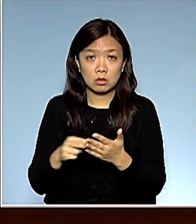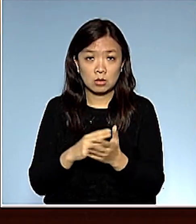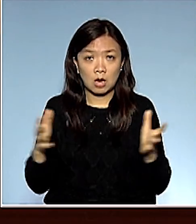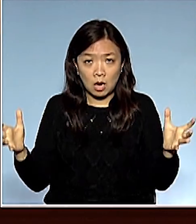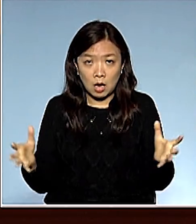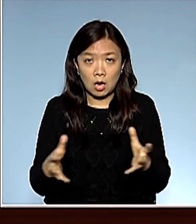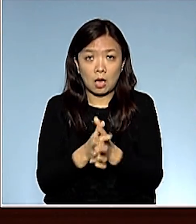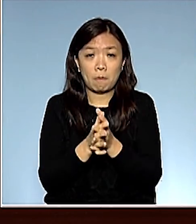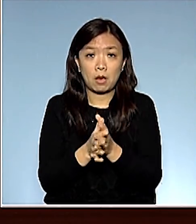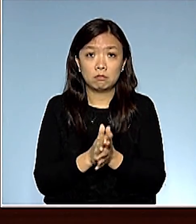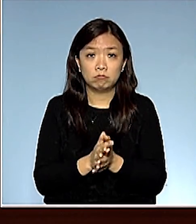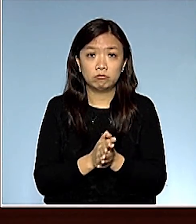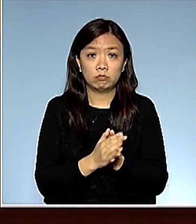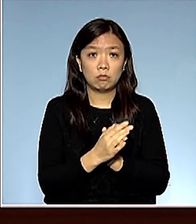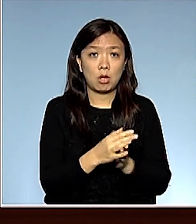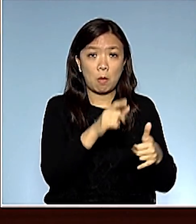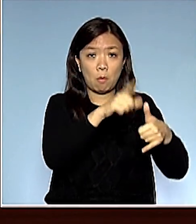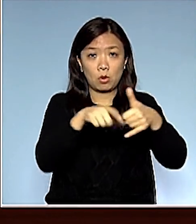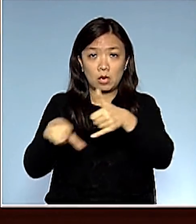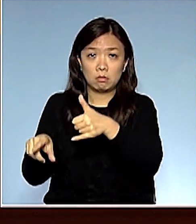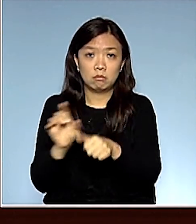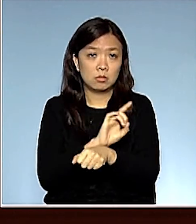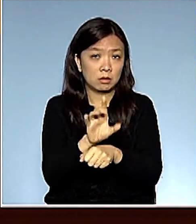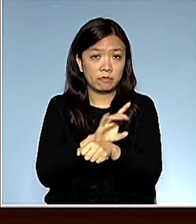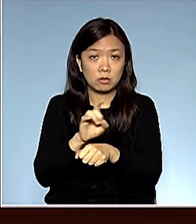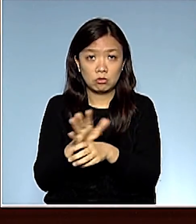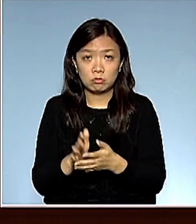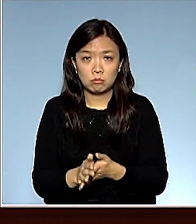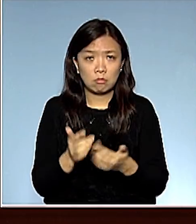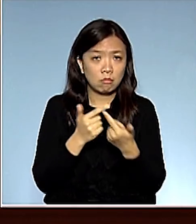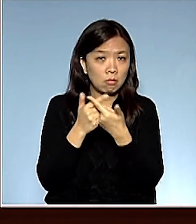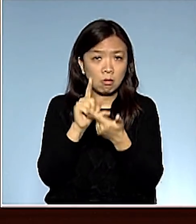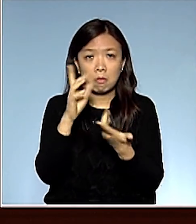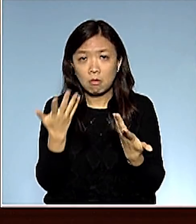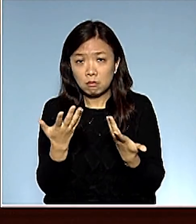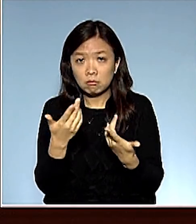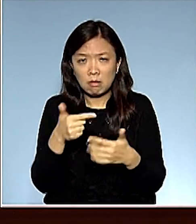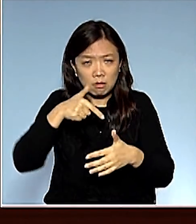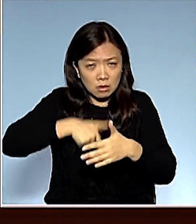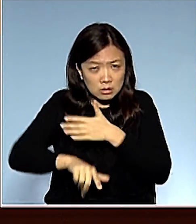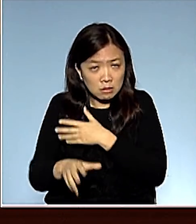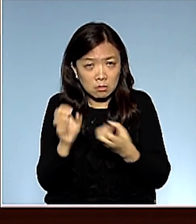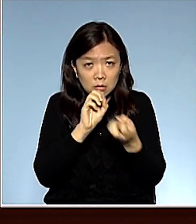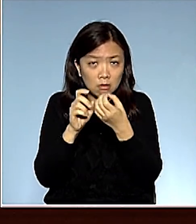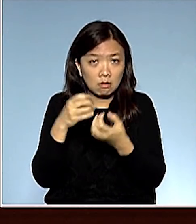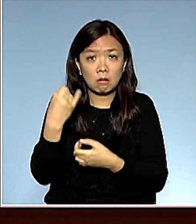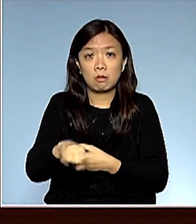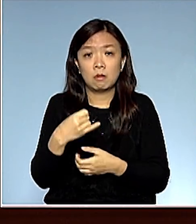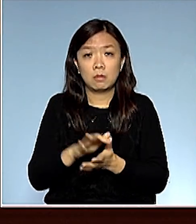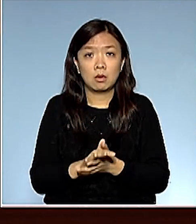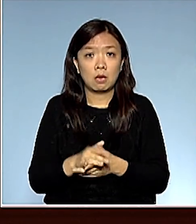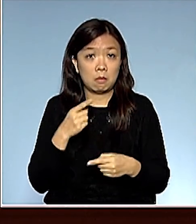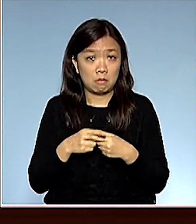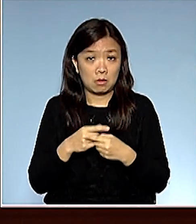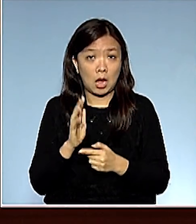論，每人得15分鐘。辯論些什麼呢？可以有多深入去討論呢？是不是一個啱的處理方